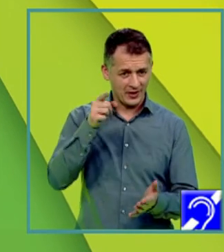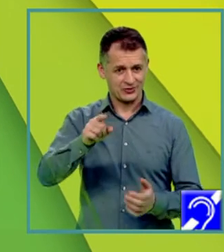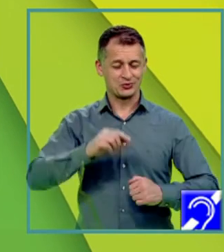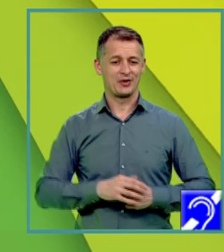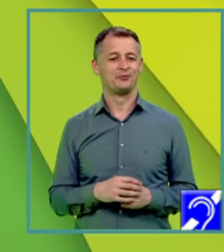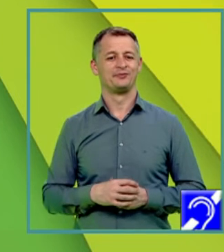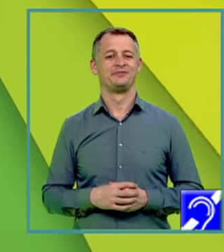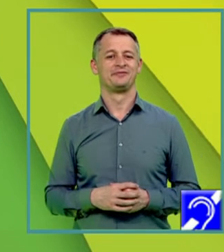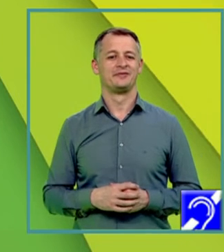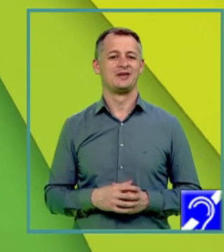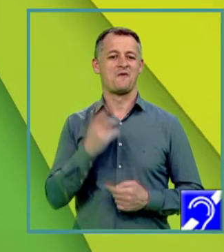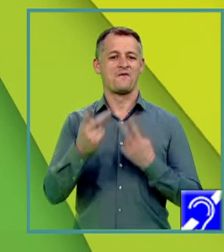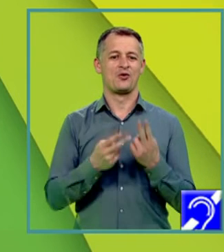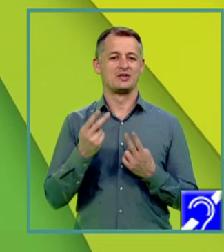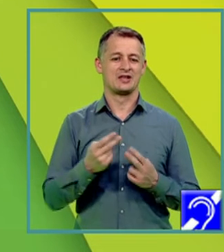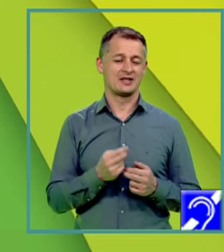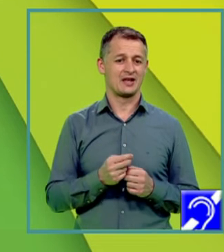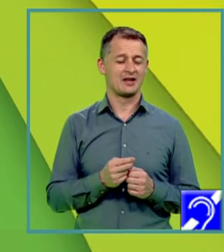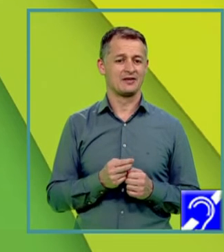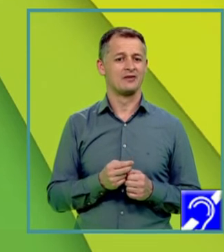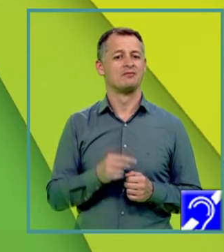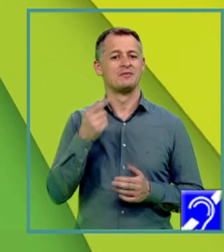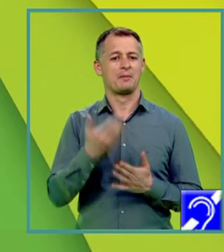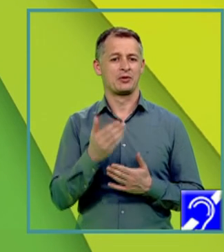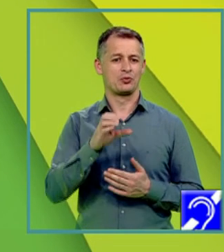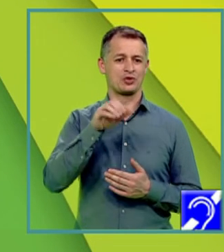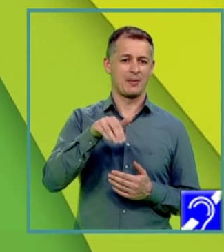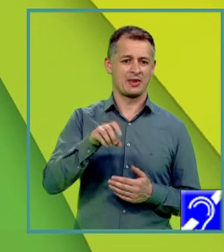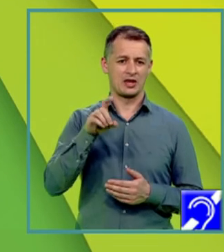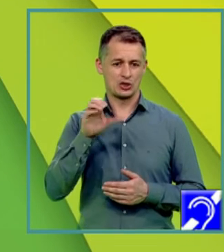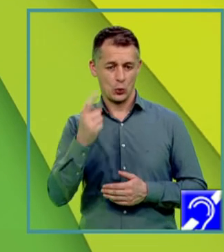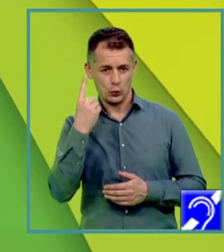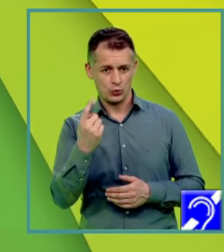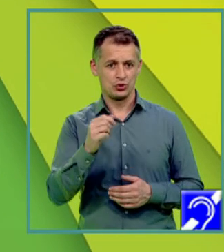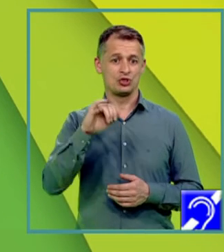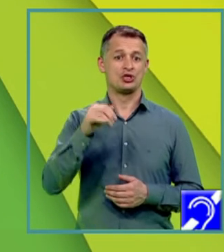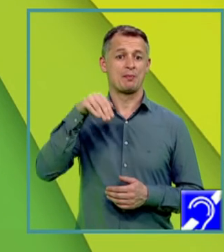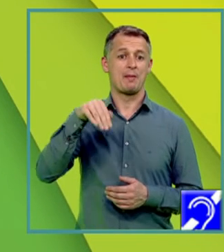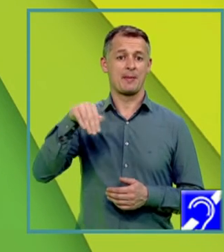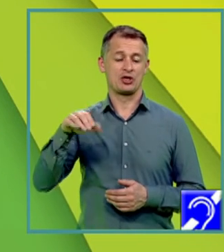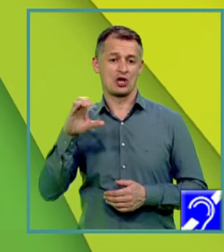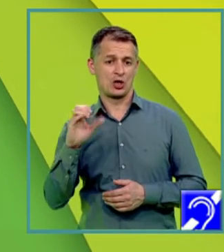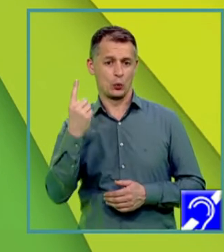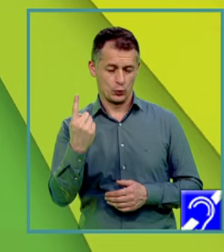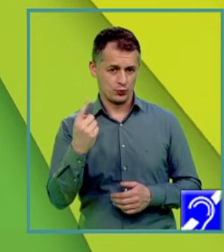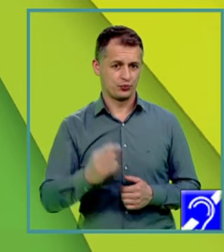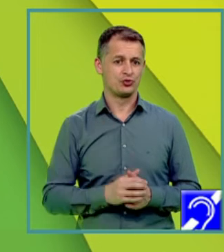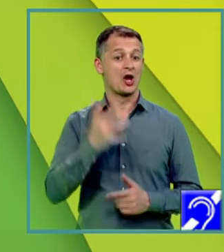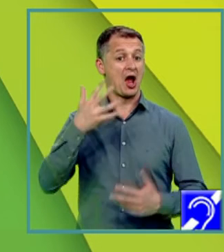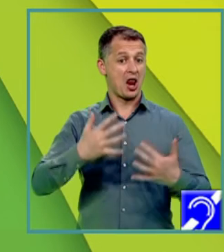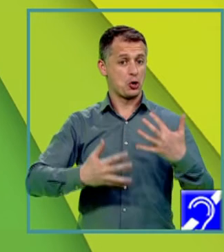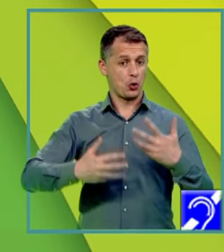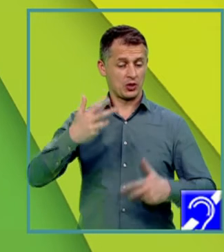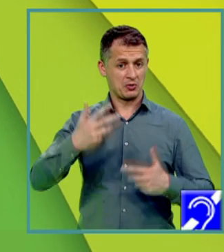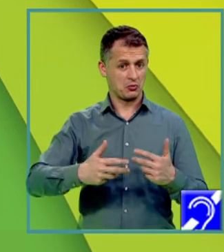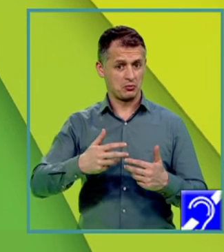cmmmc folosim variabilele suplimentare cmmdc 1 și c m m m c 1 și algoritmul funcționează similar